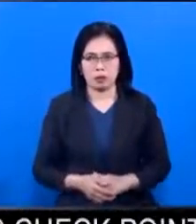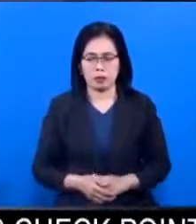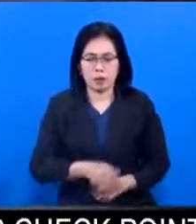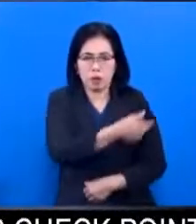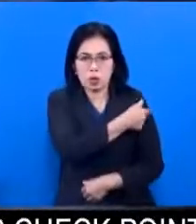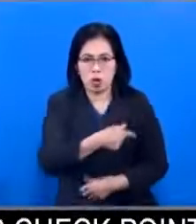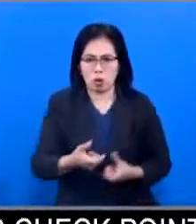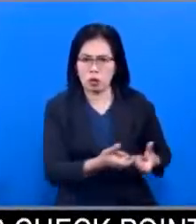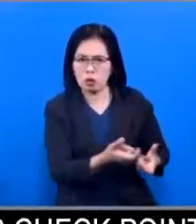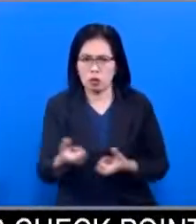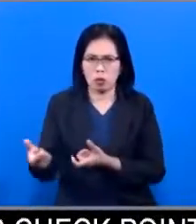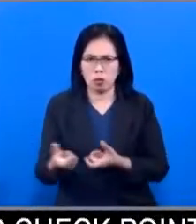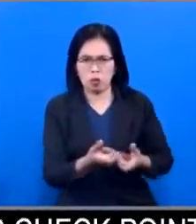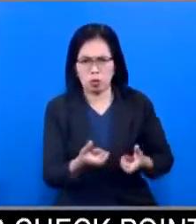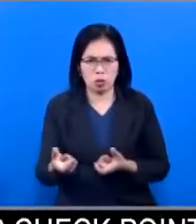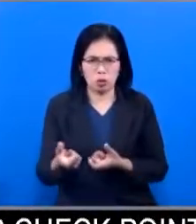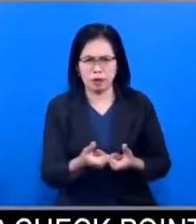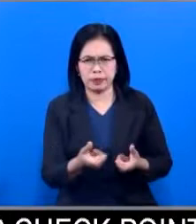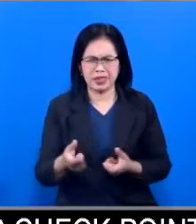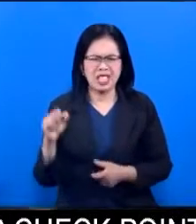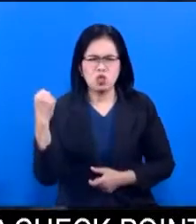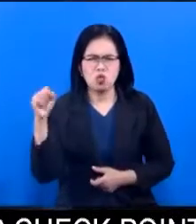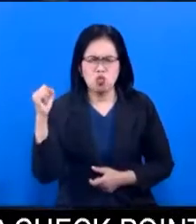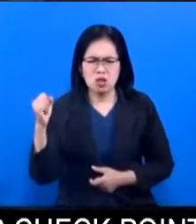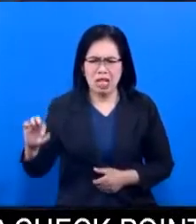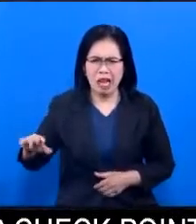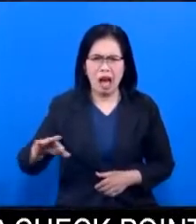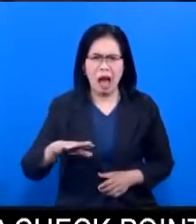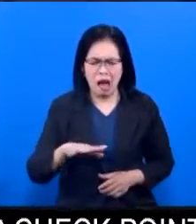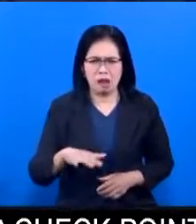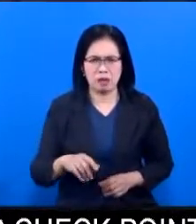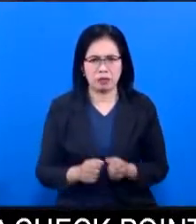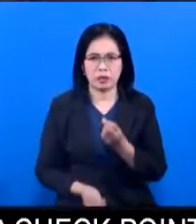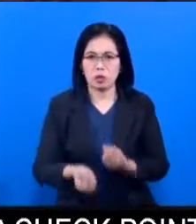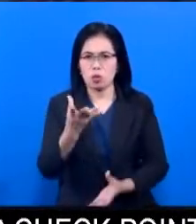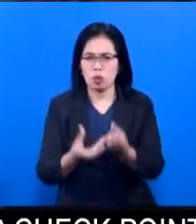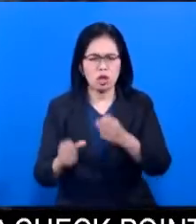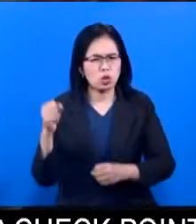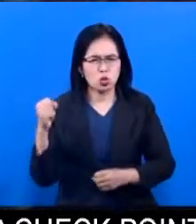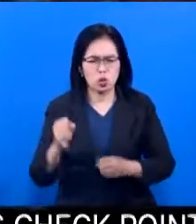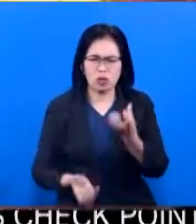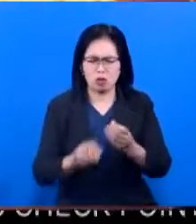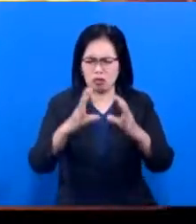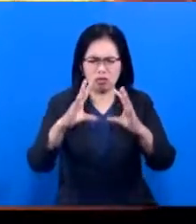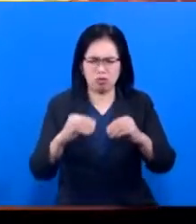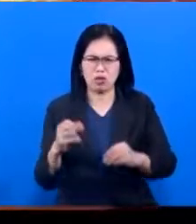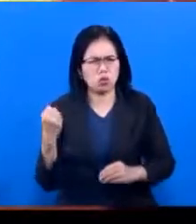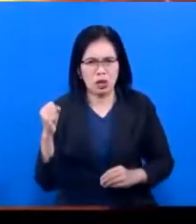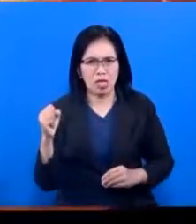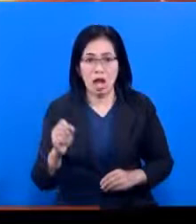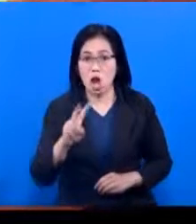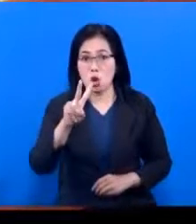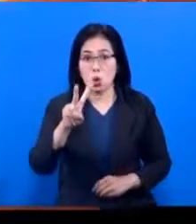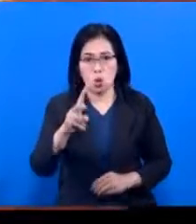kebakaran diterjunkan ke lokasi. Namun sulitnya sumber air membuat kobaran api sulit dipadamkan. Akibatnya dua rumah ludes